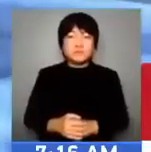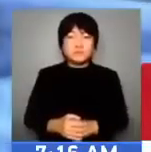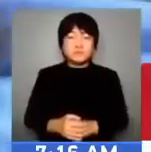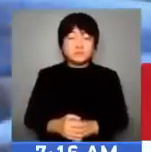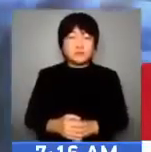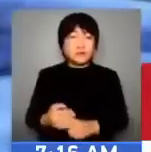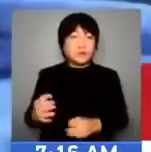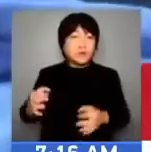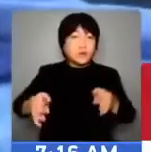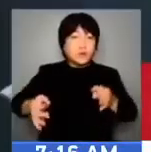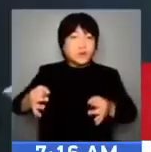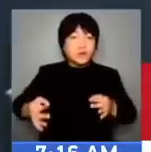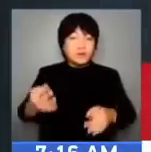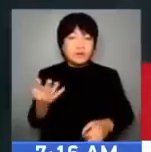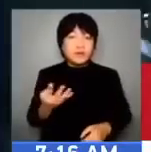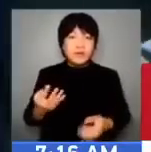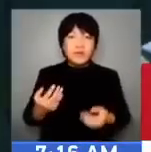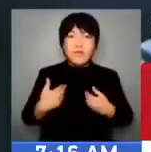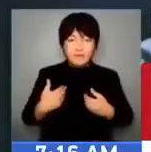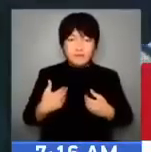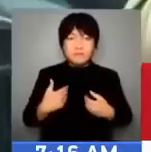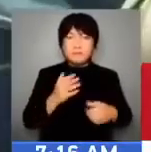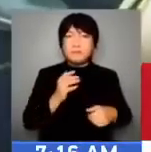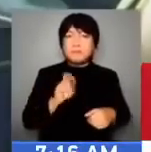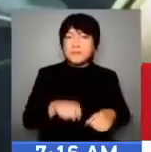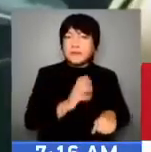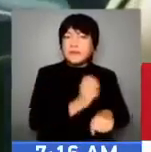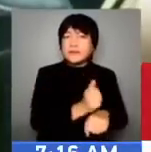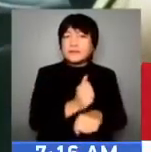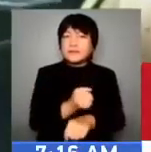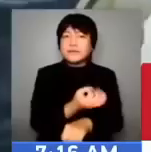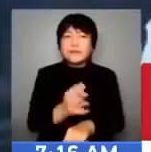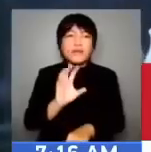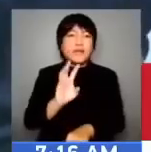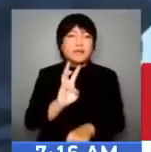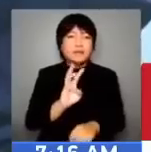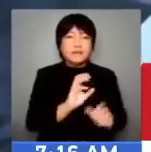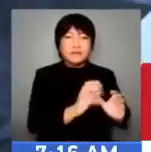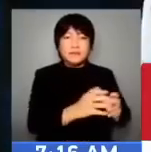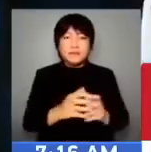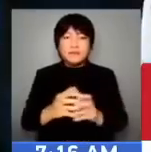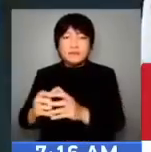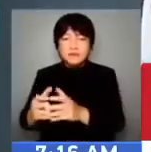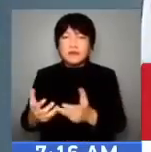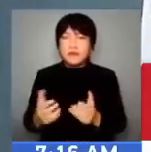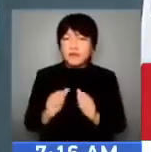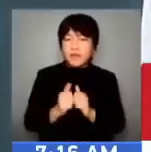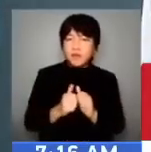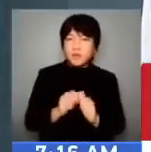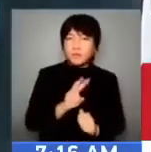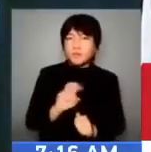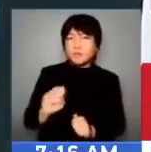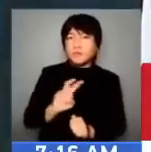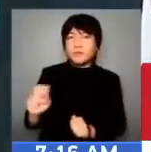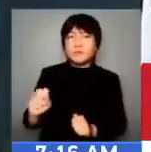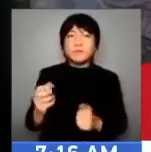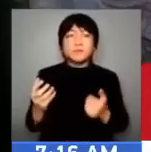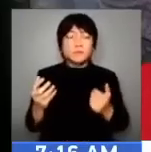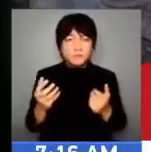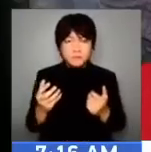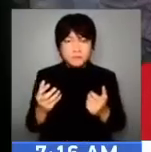ng 6 na performers at diskarte nila kung sino sa kanilang squad ang lalaban sa pambato naman ng ibang